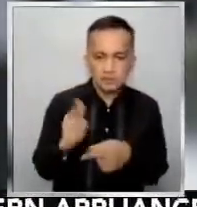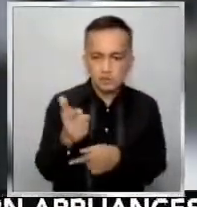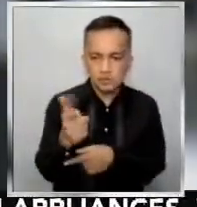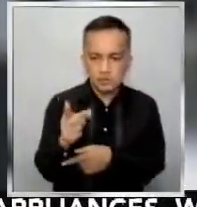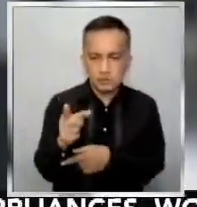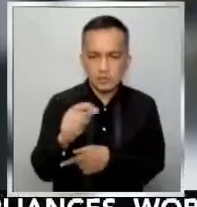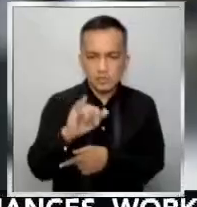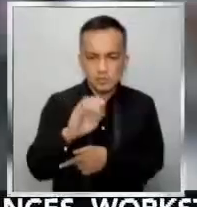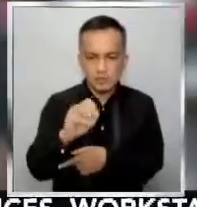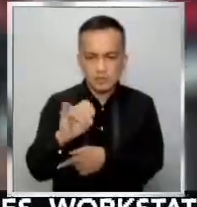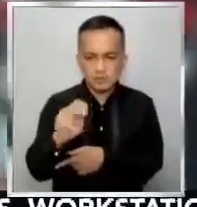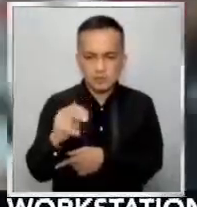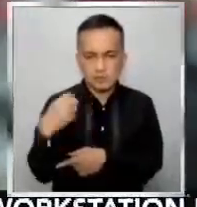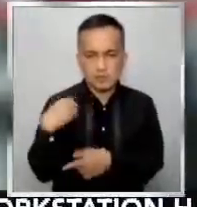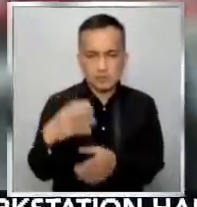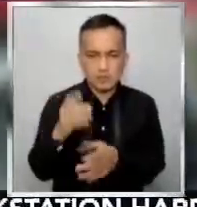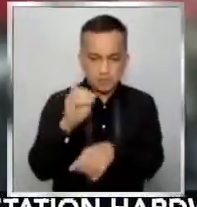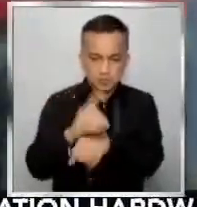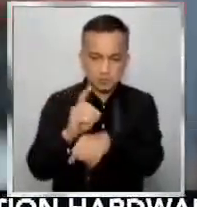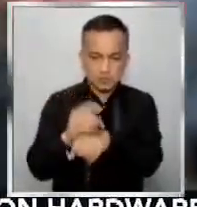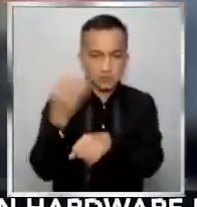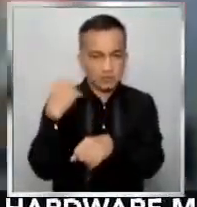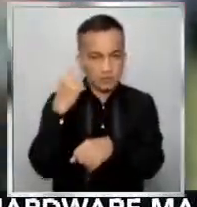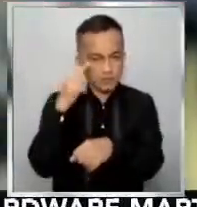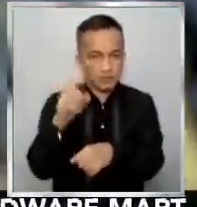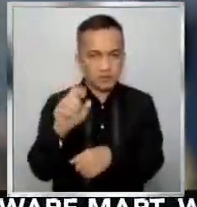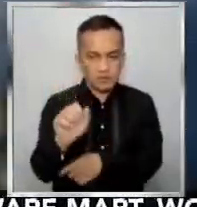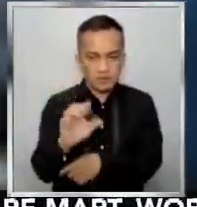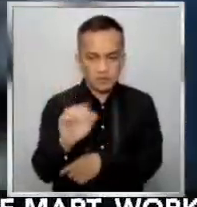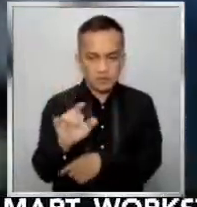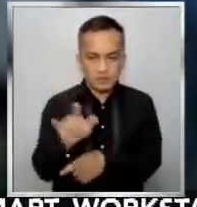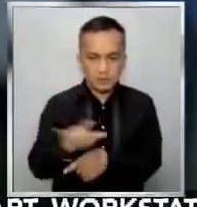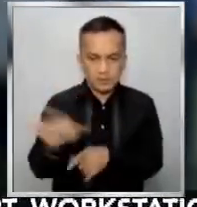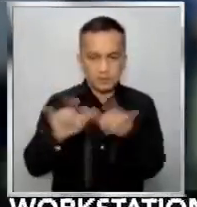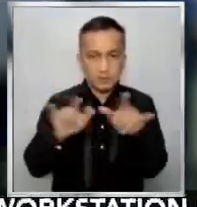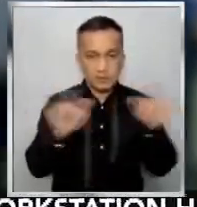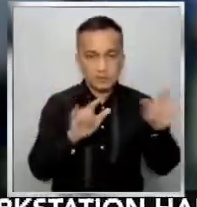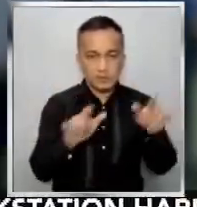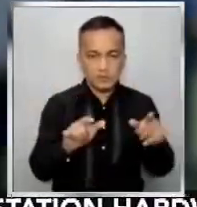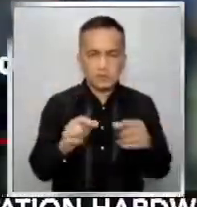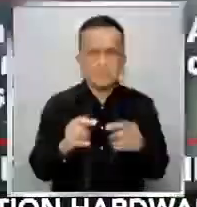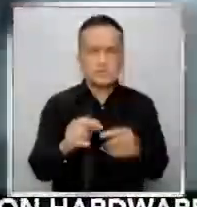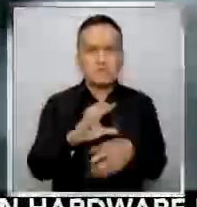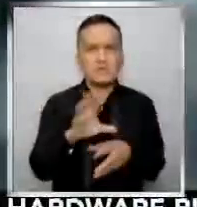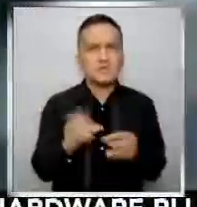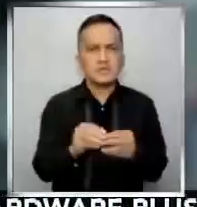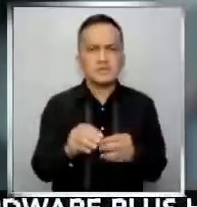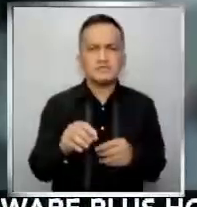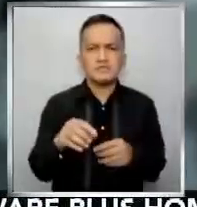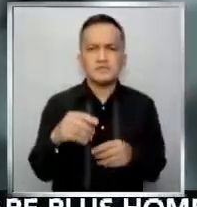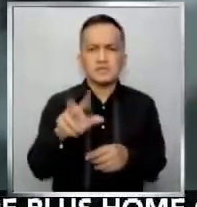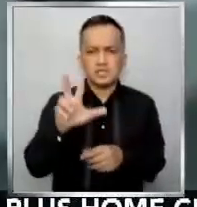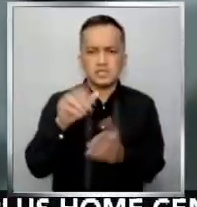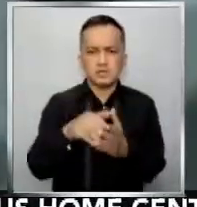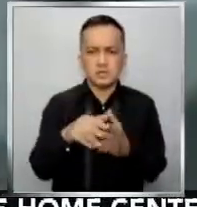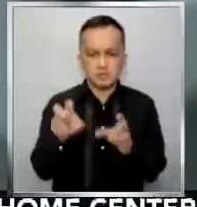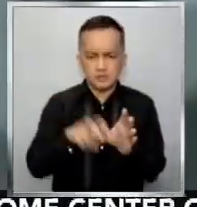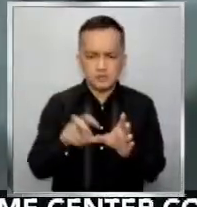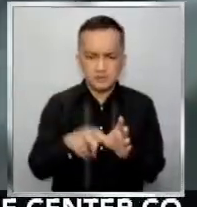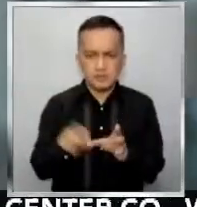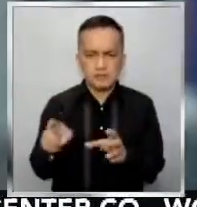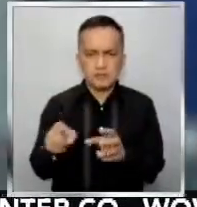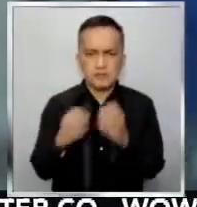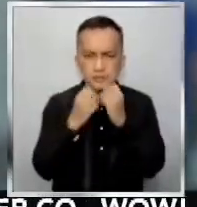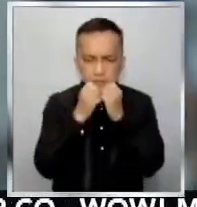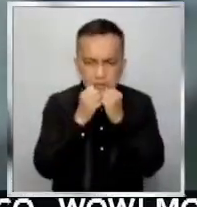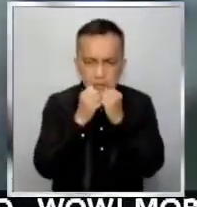ang naka-duty noon para sa 15 flights na may nasa higit 3,000 pasahero. Minamaximize daw ng BI